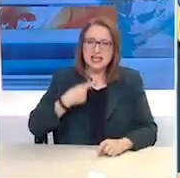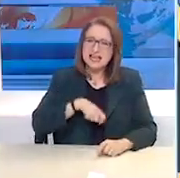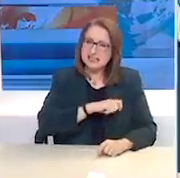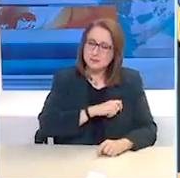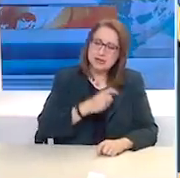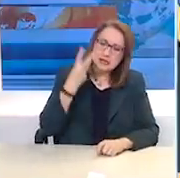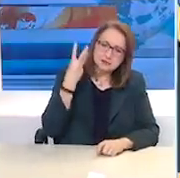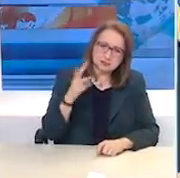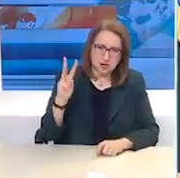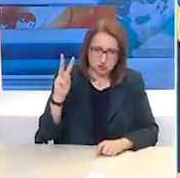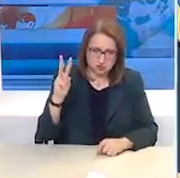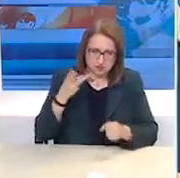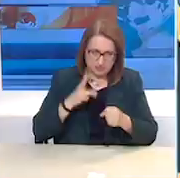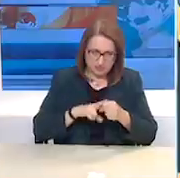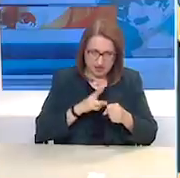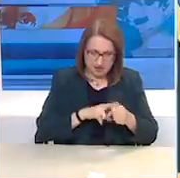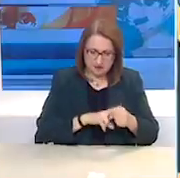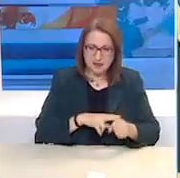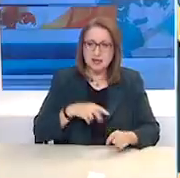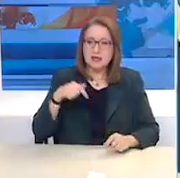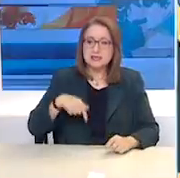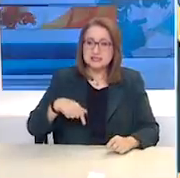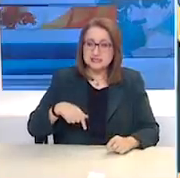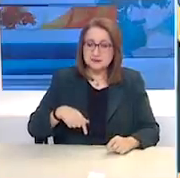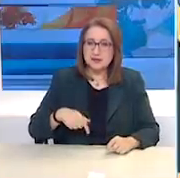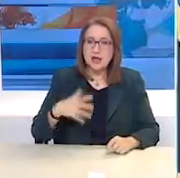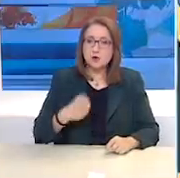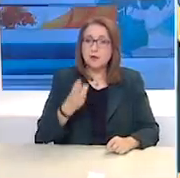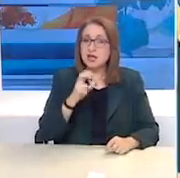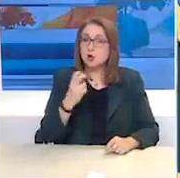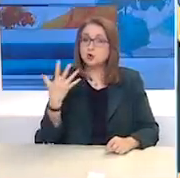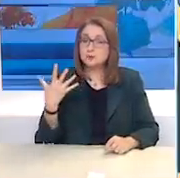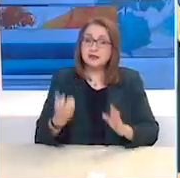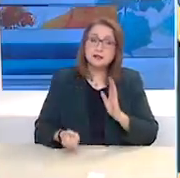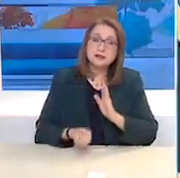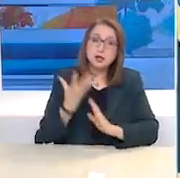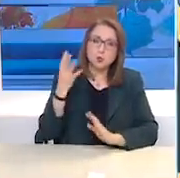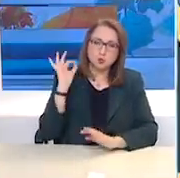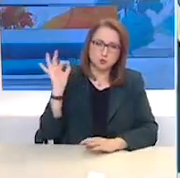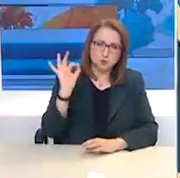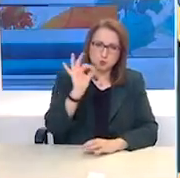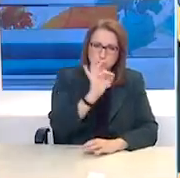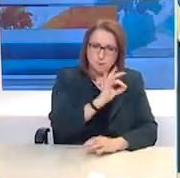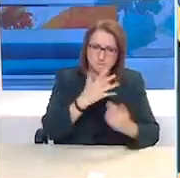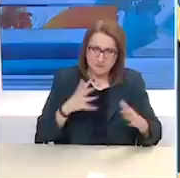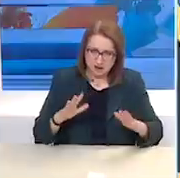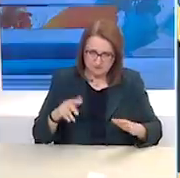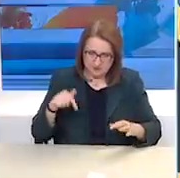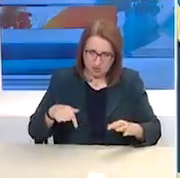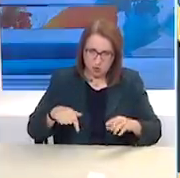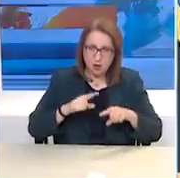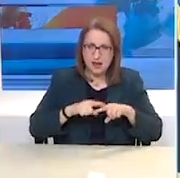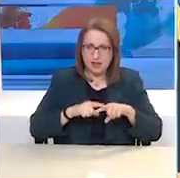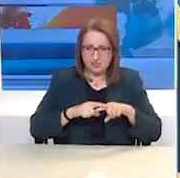300. Σήμερα ανακοινώνουμε 25 νέα κρούσματα του νέου ιού στη χώρα μας. Ο συνολικός αριθμός